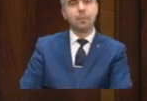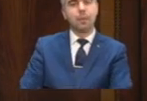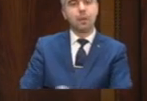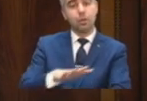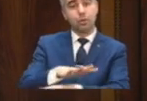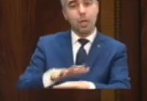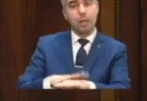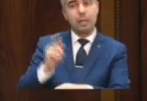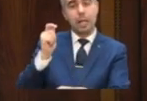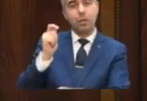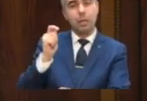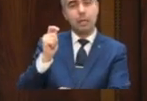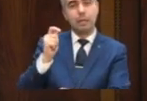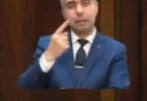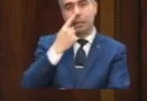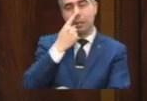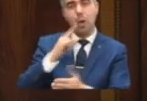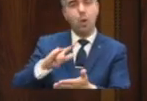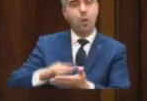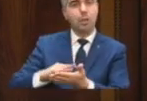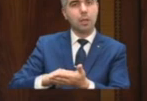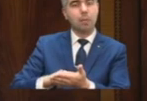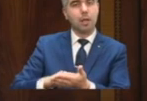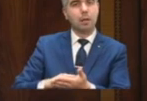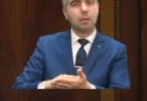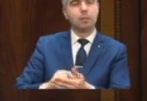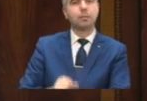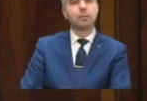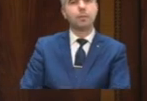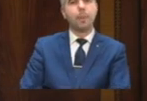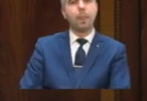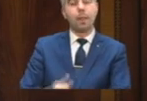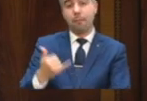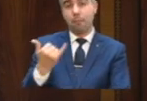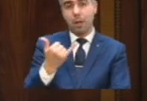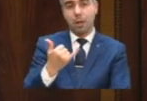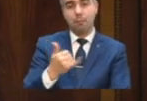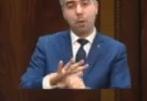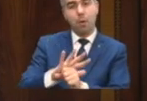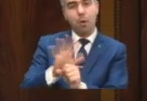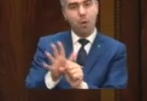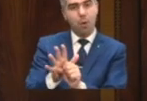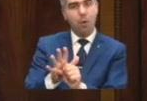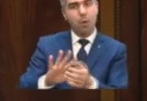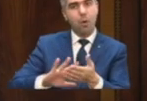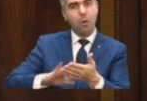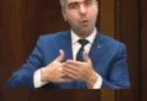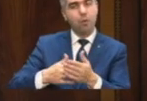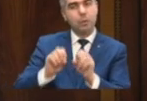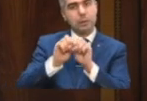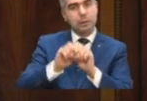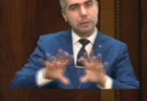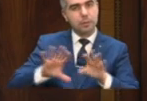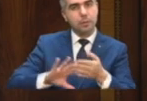تطوان وخاصة إقليم شفشاون. السيدة الوزيرة المحترمة، أكيد أن الأزمة الصحية المرتبطة بجائحة كوفيد